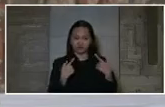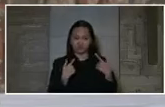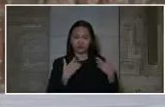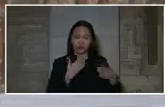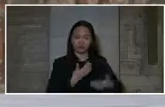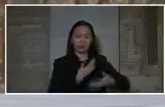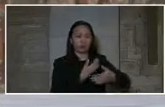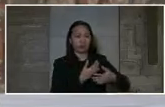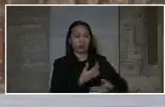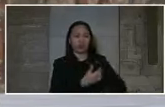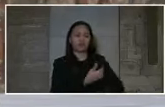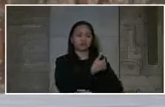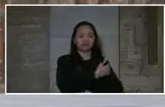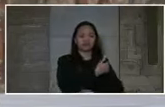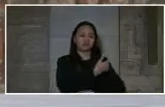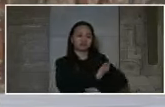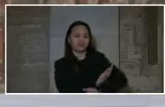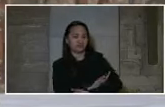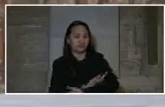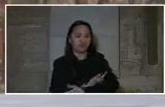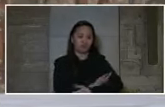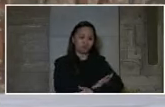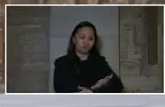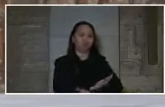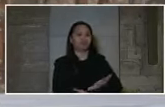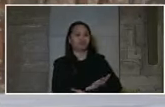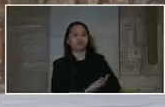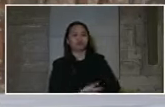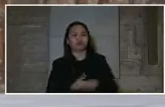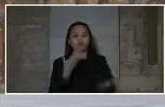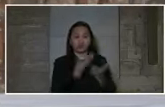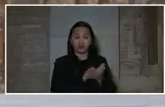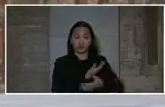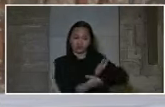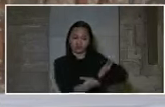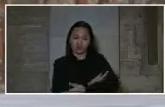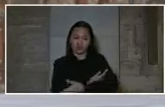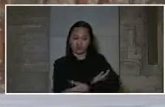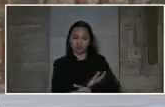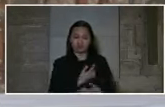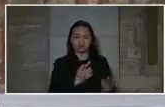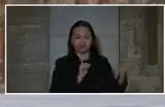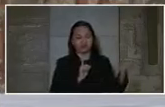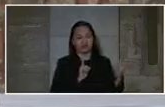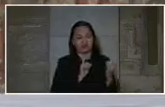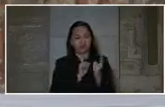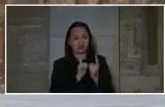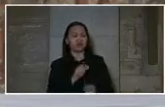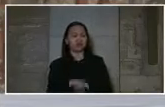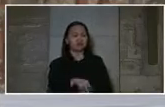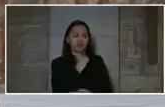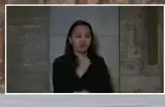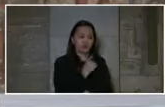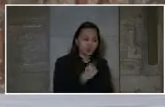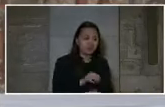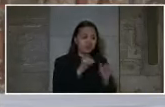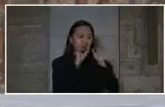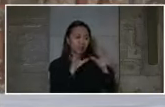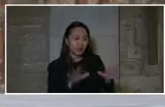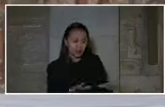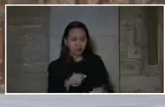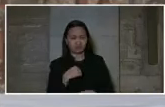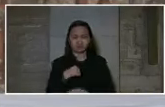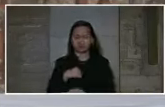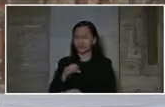bit-bit-bit-bit na sanggol na bagong panganak at ilalapit pa sa akin, Father, paki-bless naman ito. Ako naman, parang tanga,